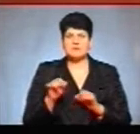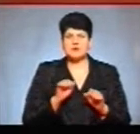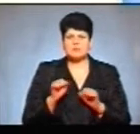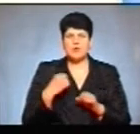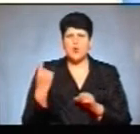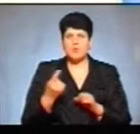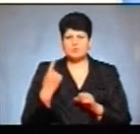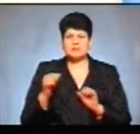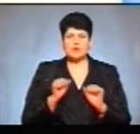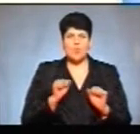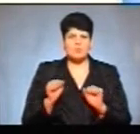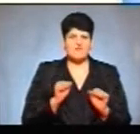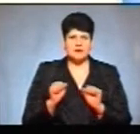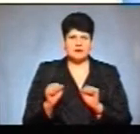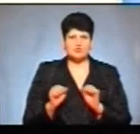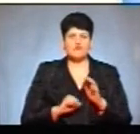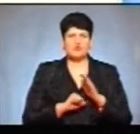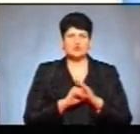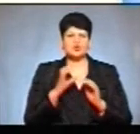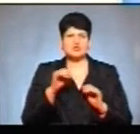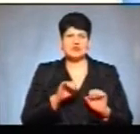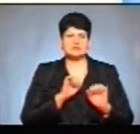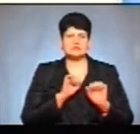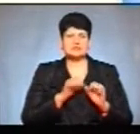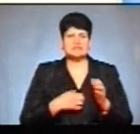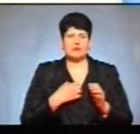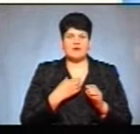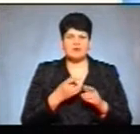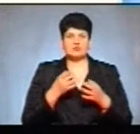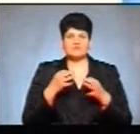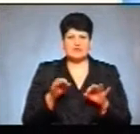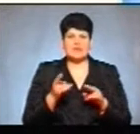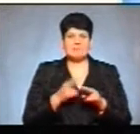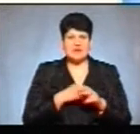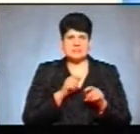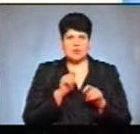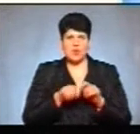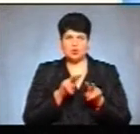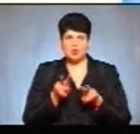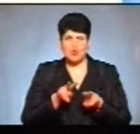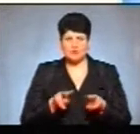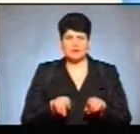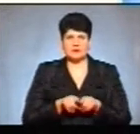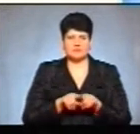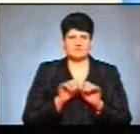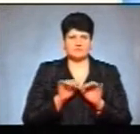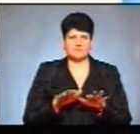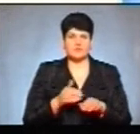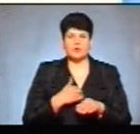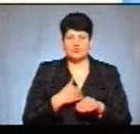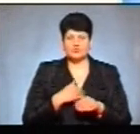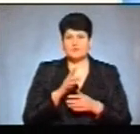обласних управлінь фонду соціального страхування, які допустили безконтрольність і допустили подібні речі. Хочу вибачитися перед